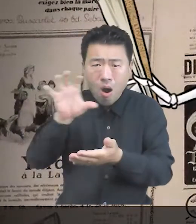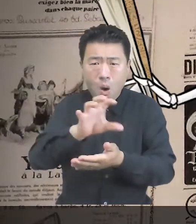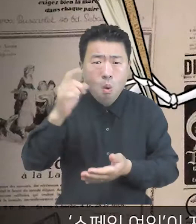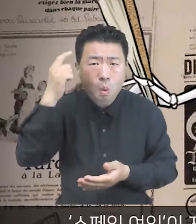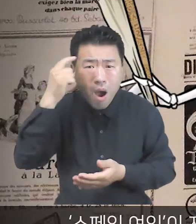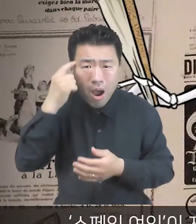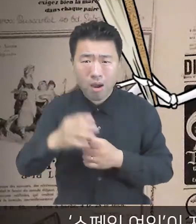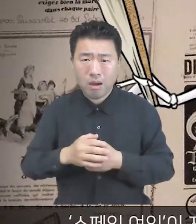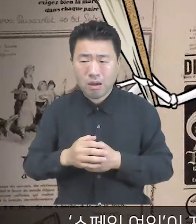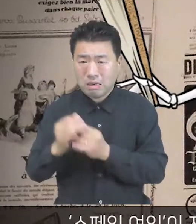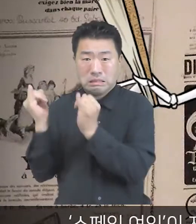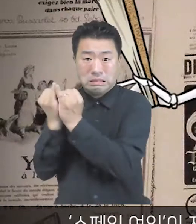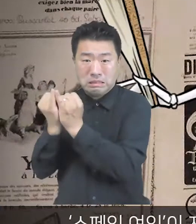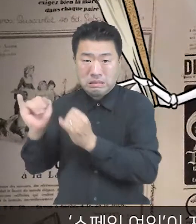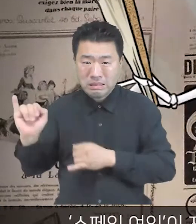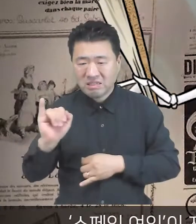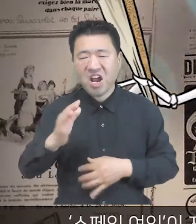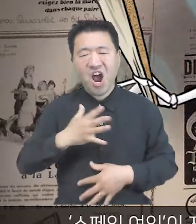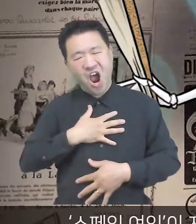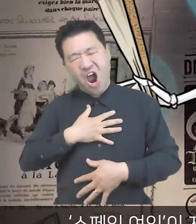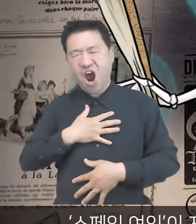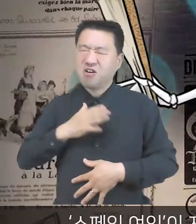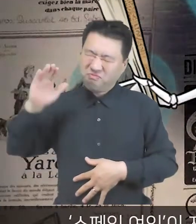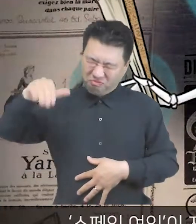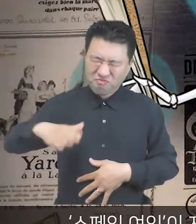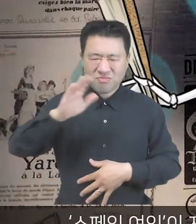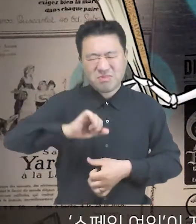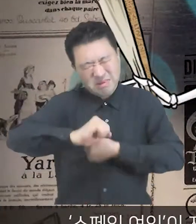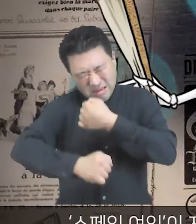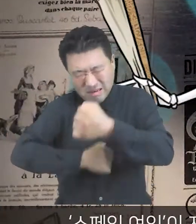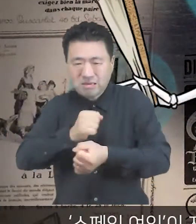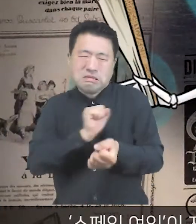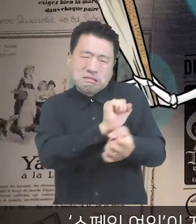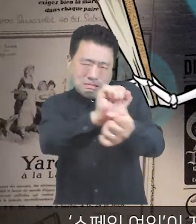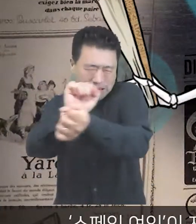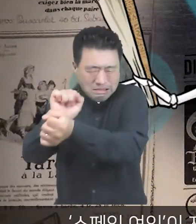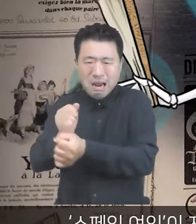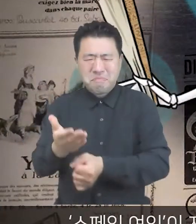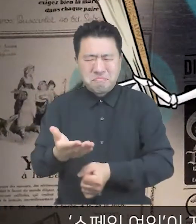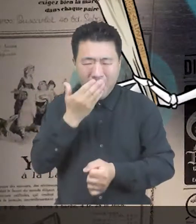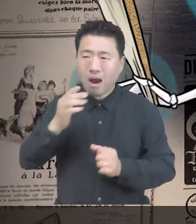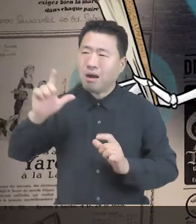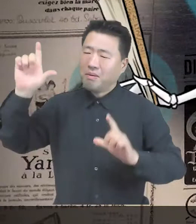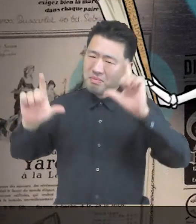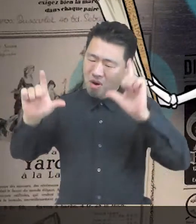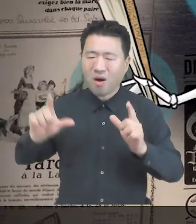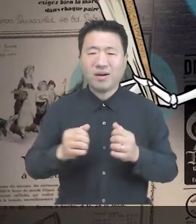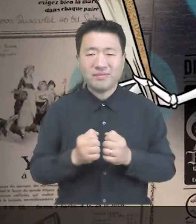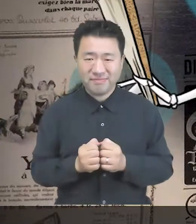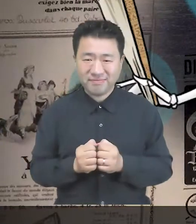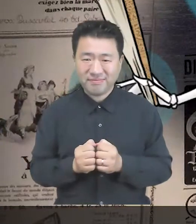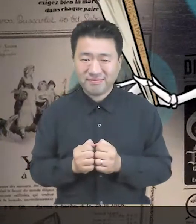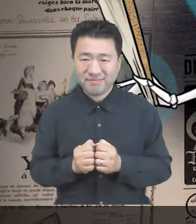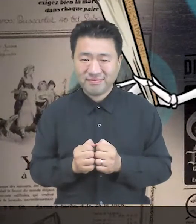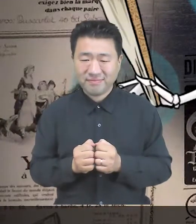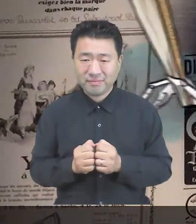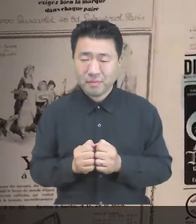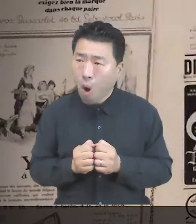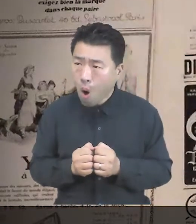그린 의미는 스페인 여인이 자기 기분대로 동시에 모든 사람을 감염시킬 수 있다는 암시를 표현하고자 한